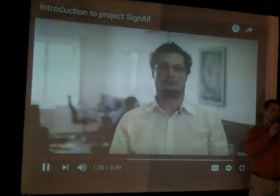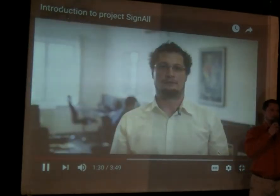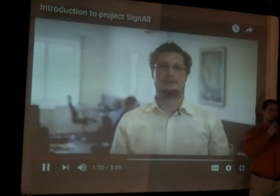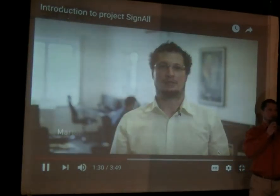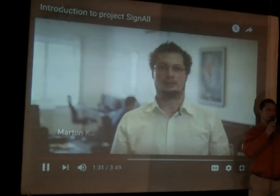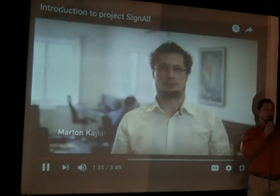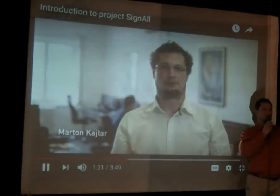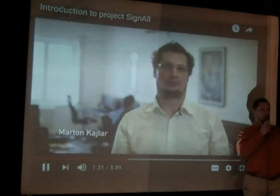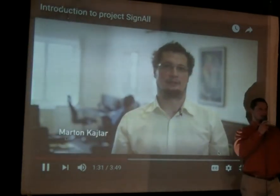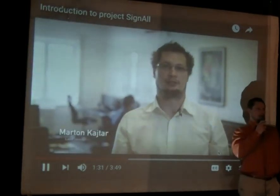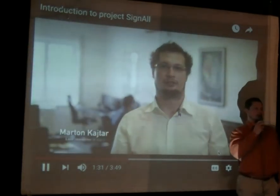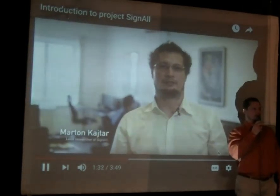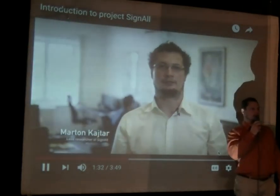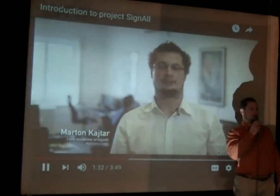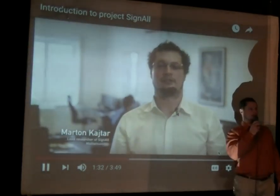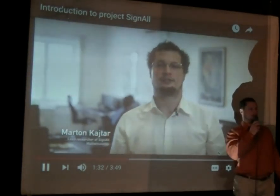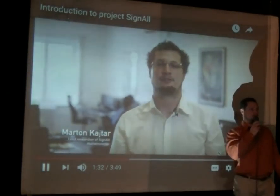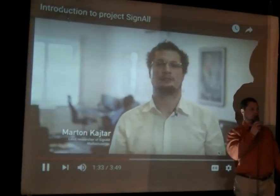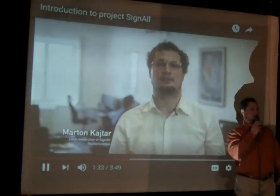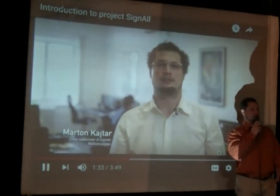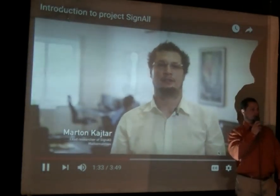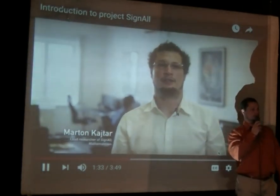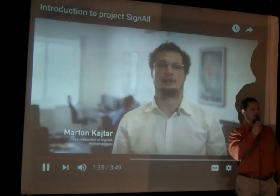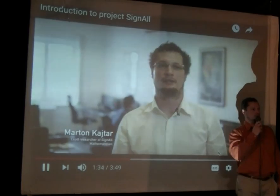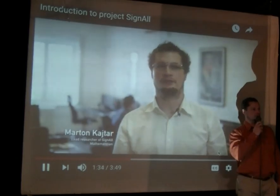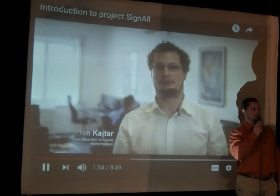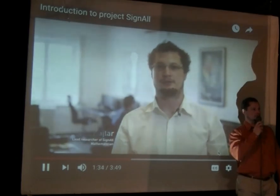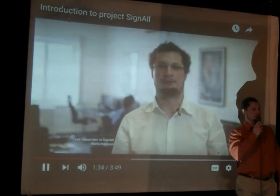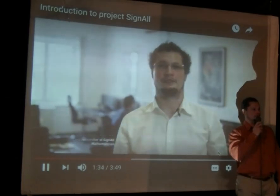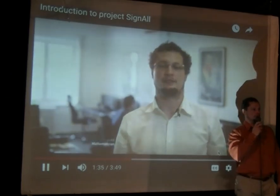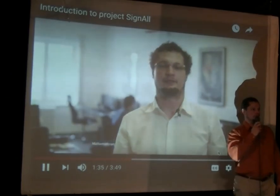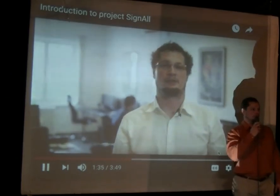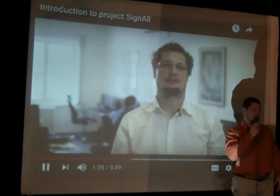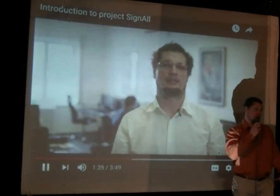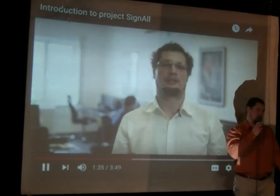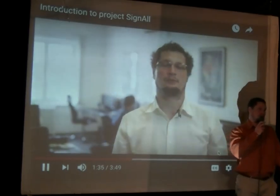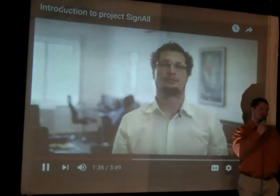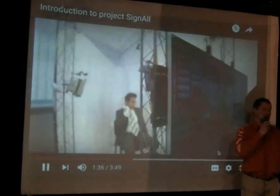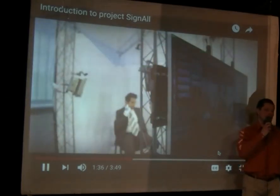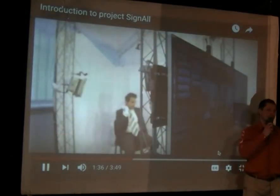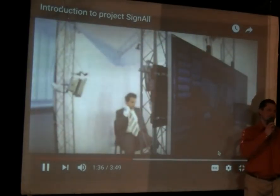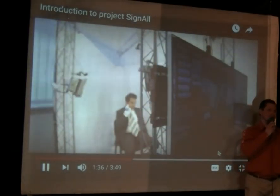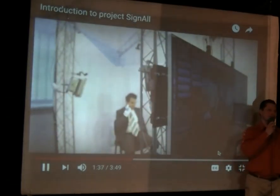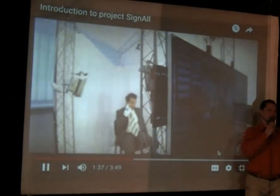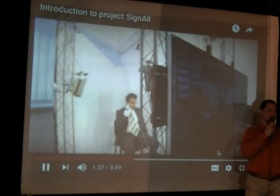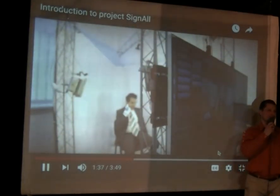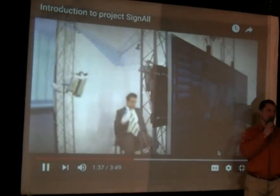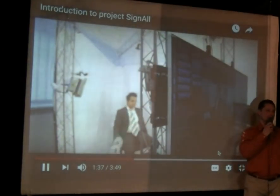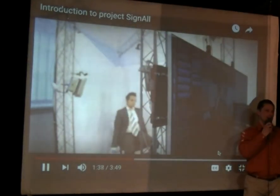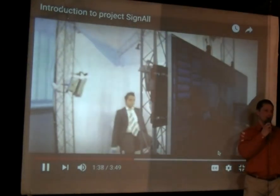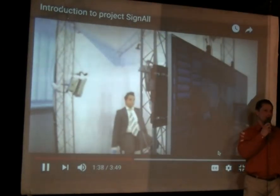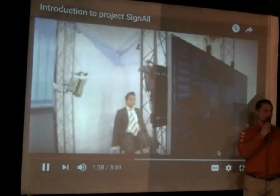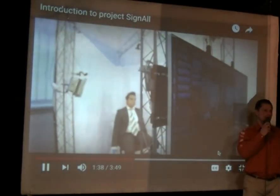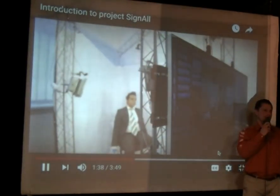Rajta. A százalékokat természetesen mindig nehéz mondani, de hát azért már van egy olyan prototípusunk, amin már ténylegesen láttunk